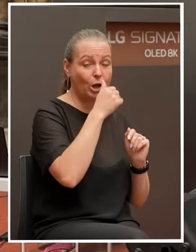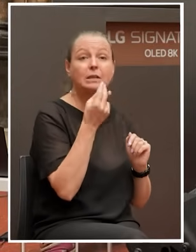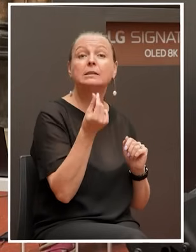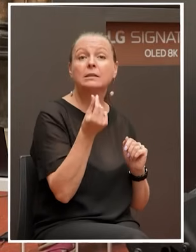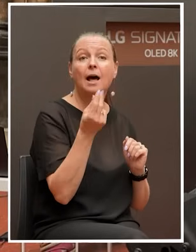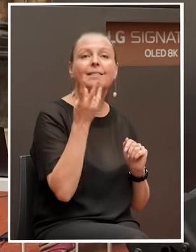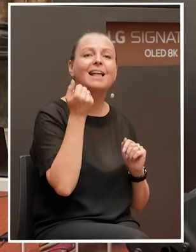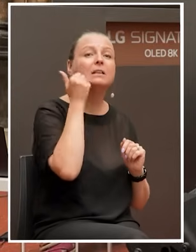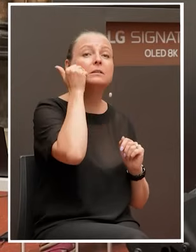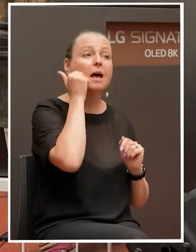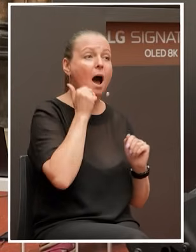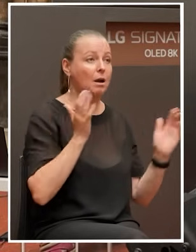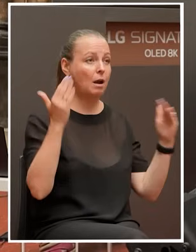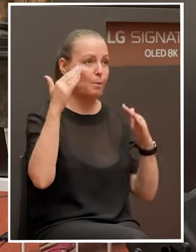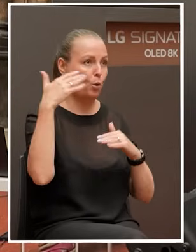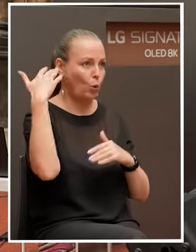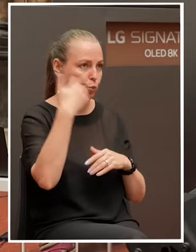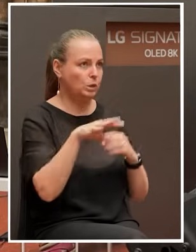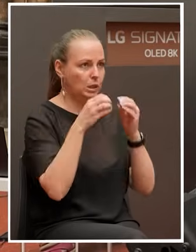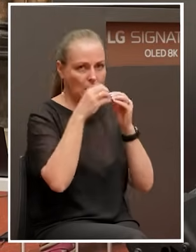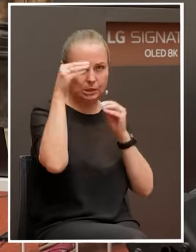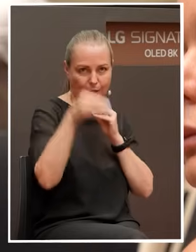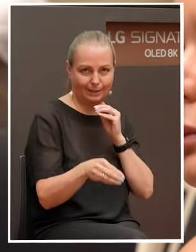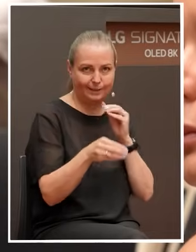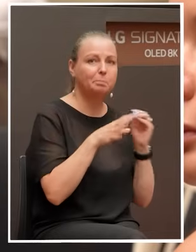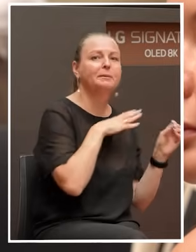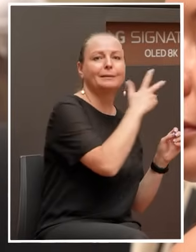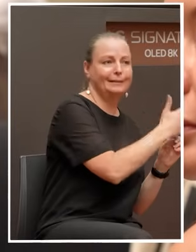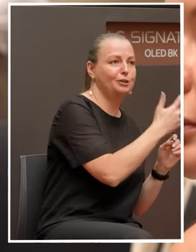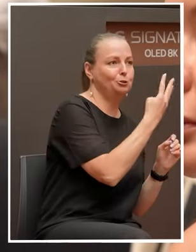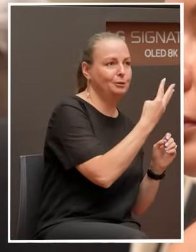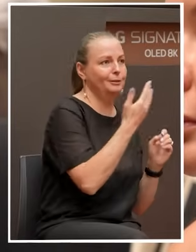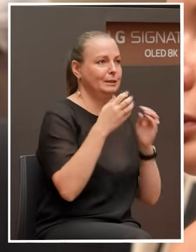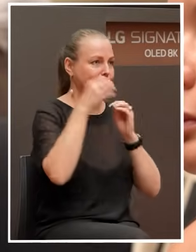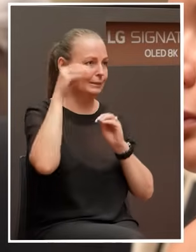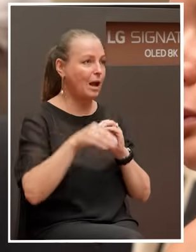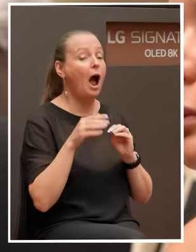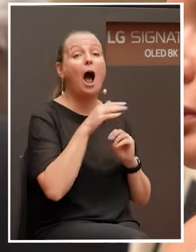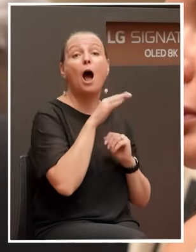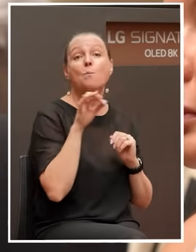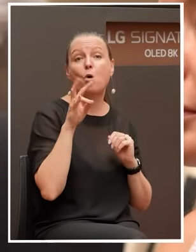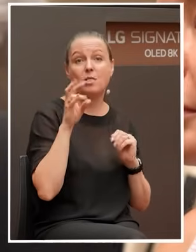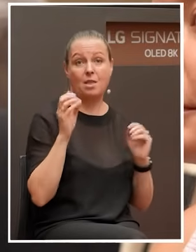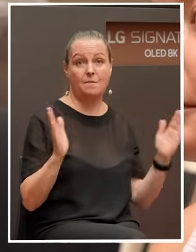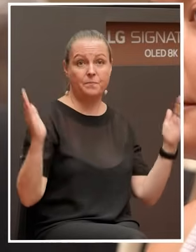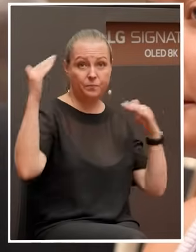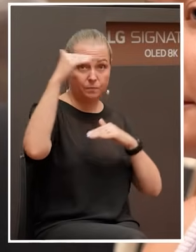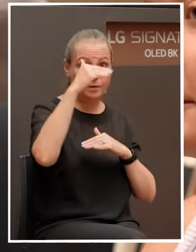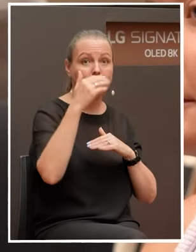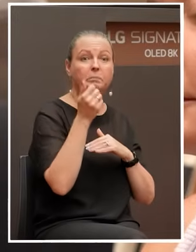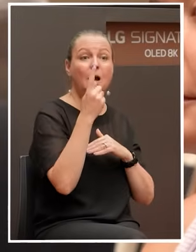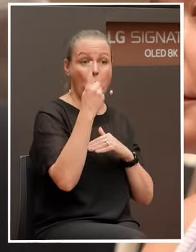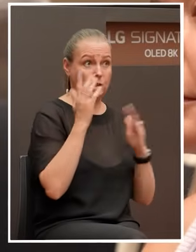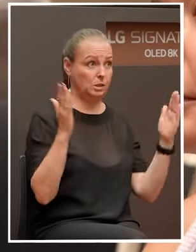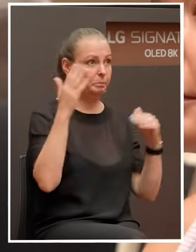на старые работы Моне уже достигала 10 тысяч. И Моне выставил за один собор 15 тысяч франков.